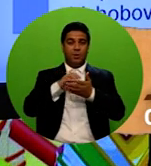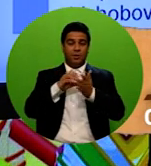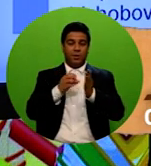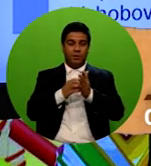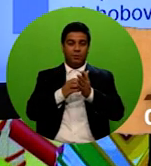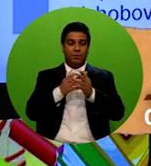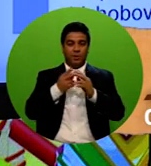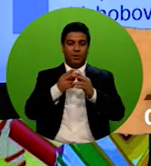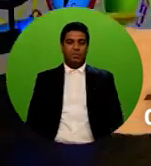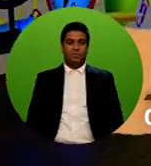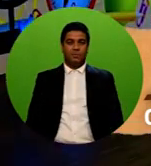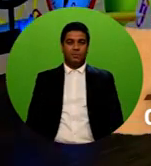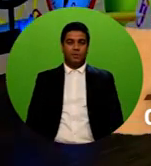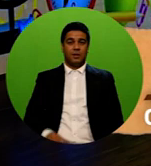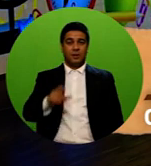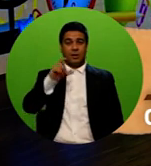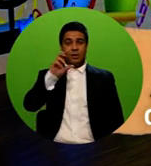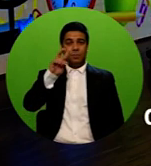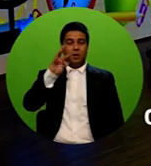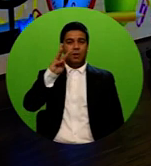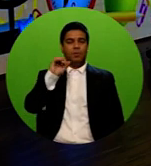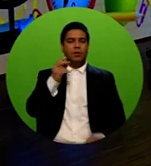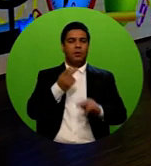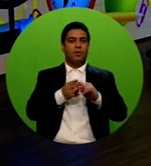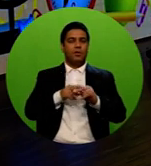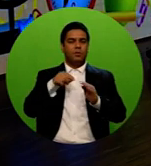emblemasini ishlash. Emblema nima?